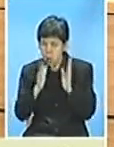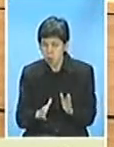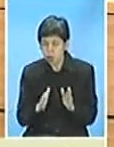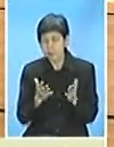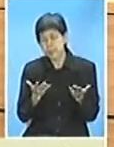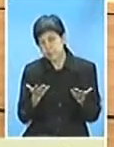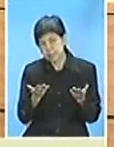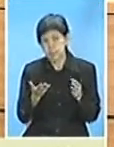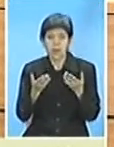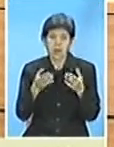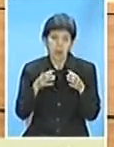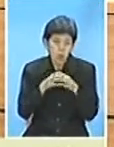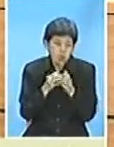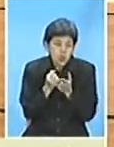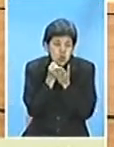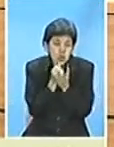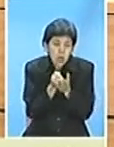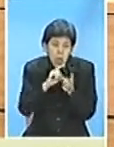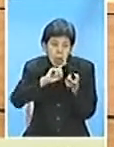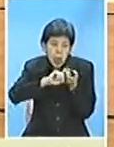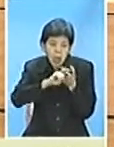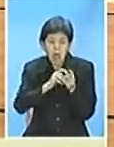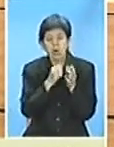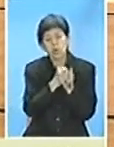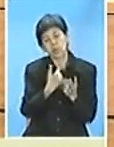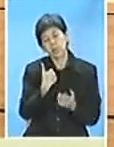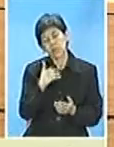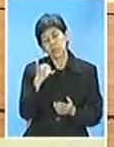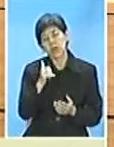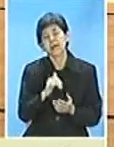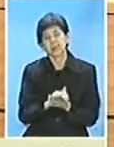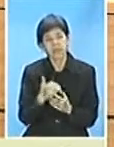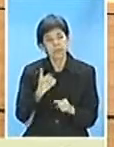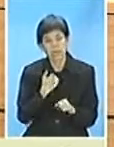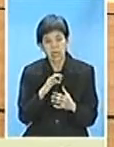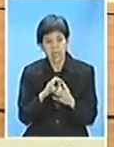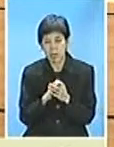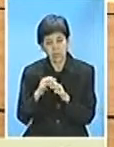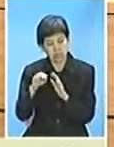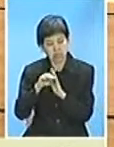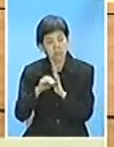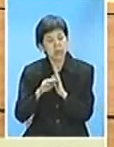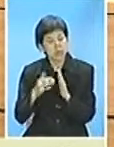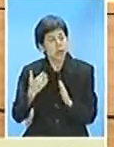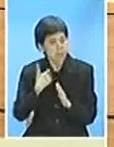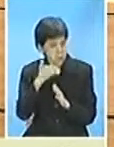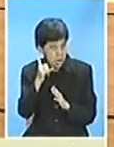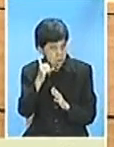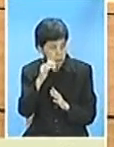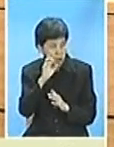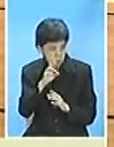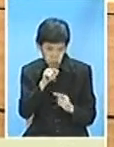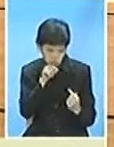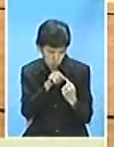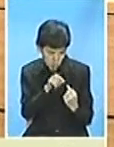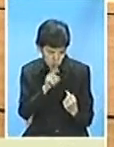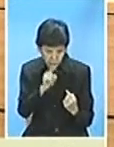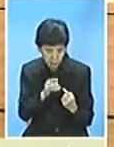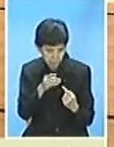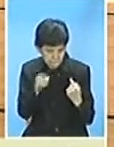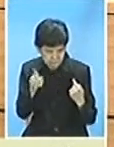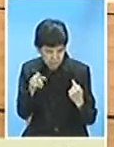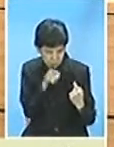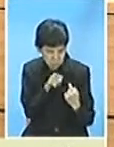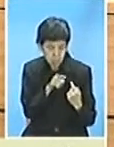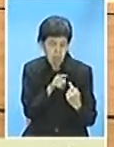หรือเอื้อกับกลุ่มใดโดยเฉพาะเราเรียกว่าล็อกสเปคซึ่งเป็นสิ่งที่ผิดแล้วก็อ